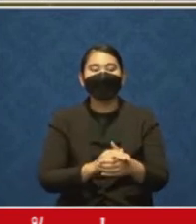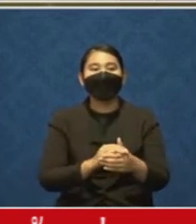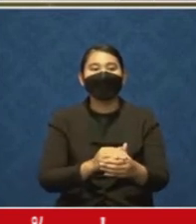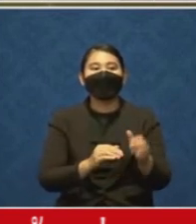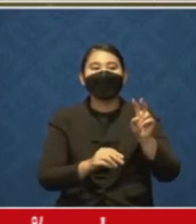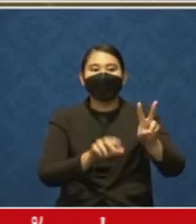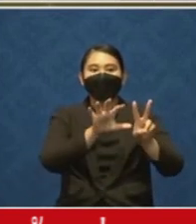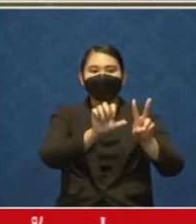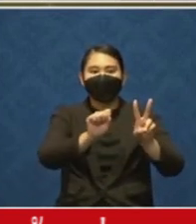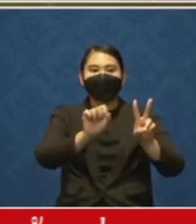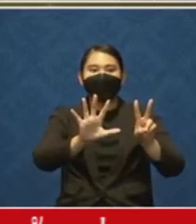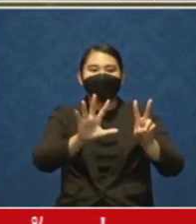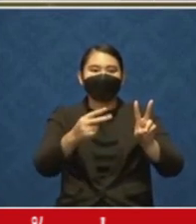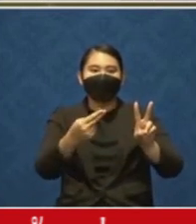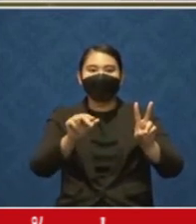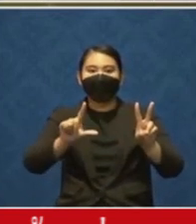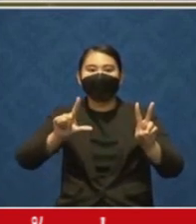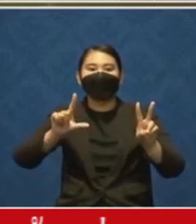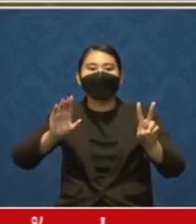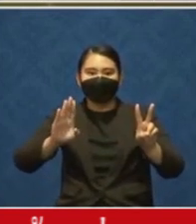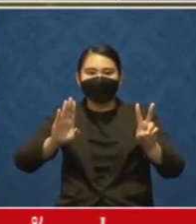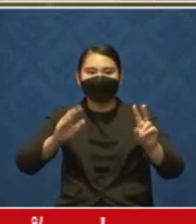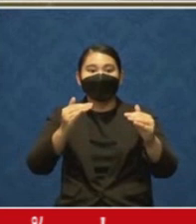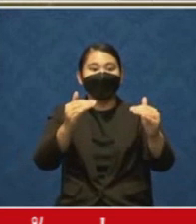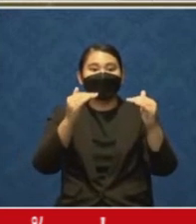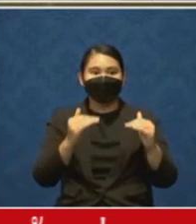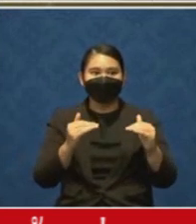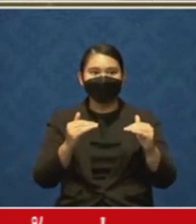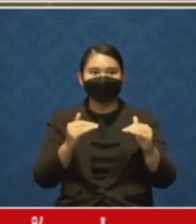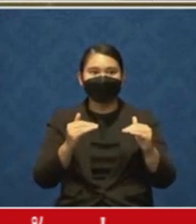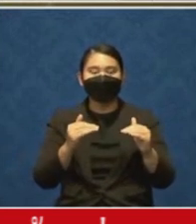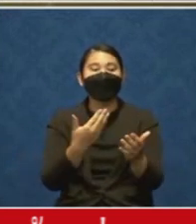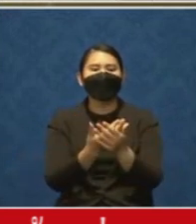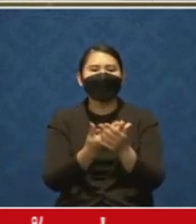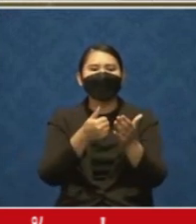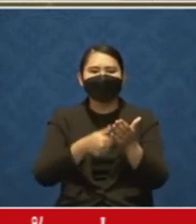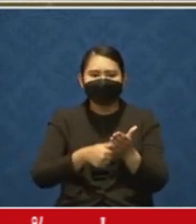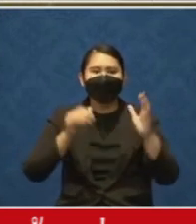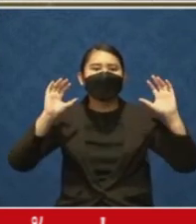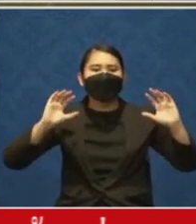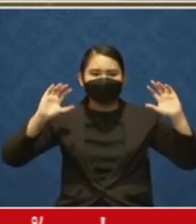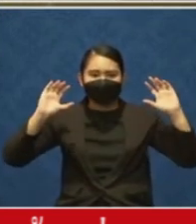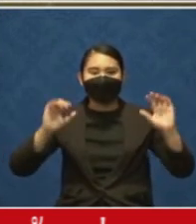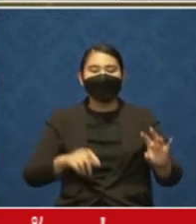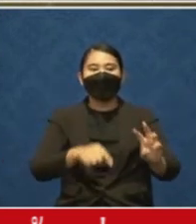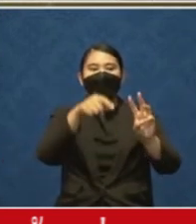อีก 250,000 ล้านบาทครับแล้วก็ยังมีหนี้หน่วยงานของรัฐอีก